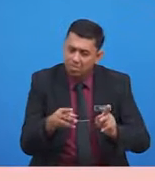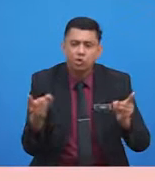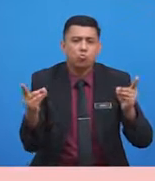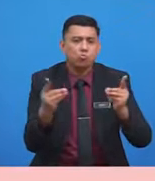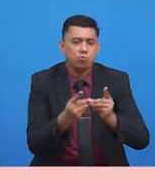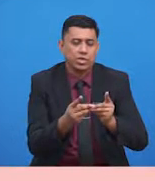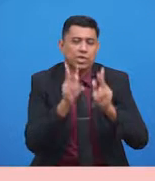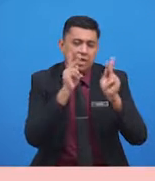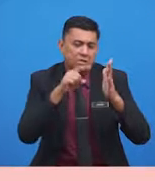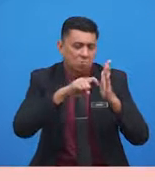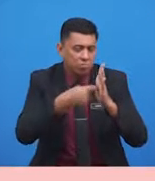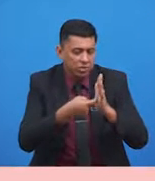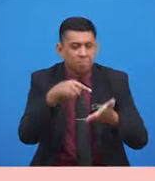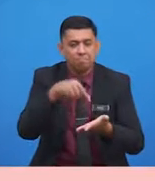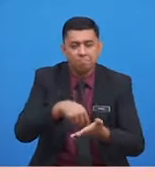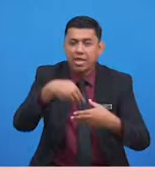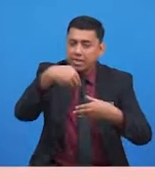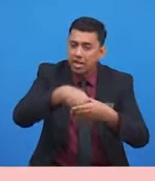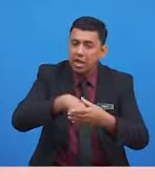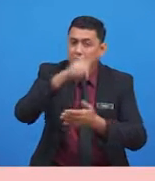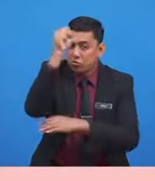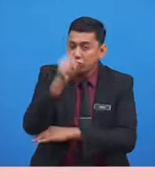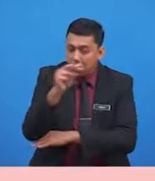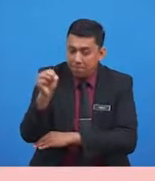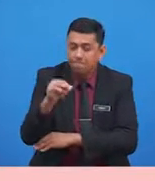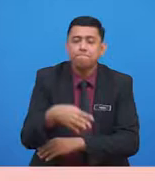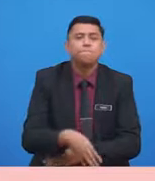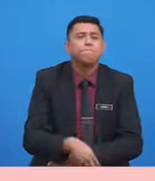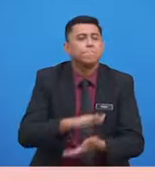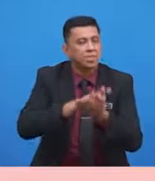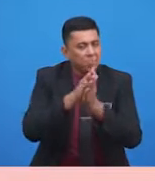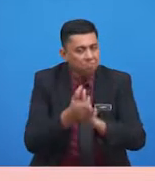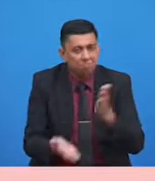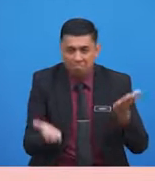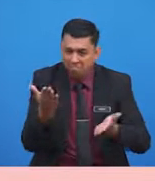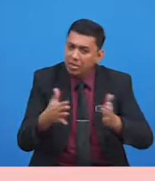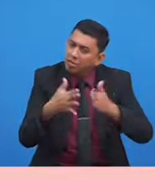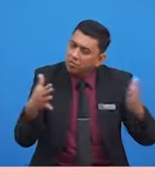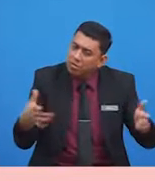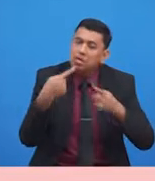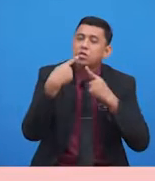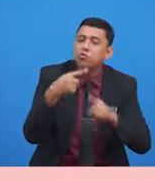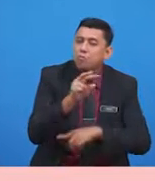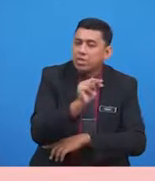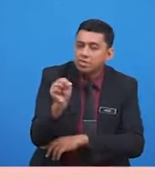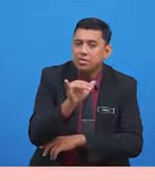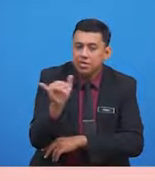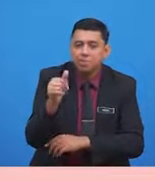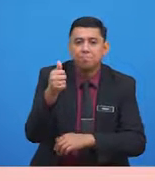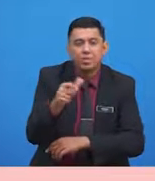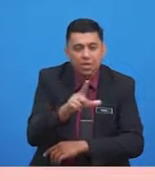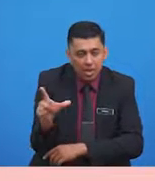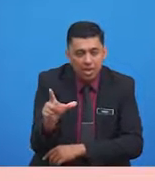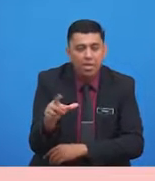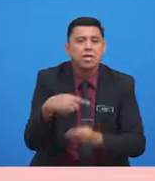terjumpa kata kunci ini dalam soalan, maka kemungkinan besar jawapannya adalah berkaitan